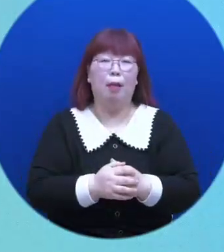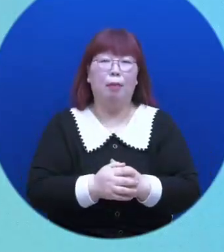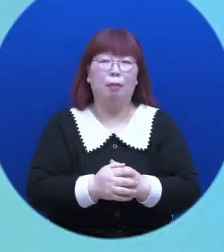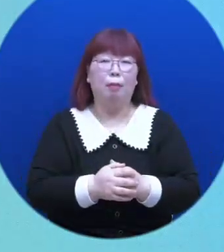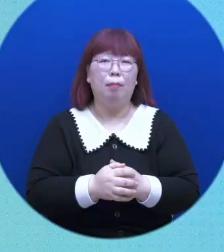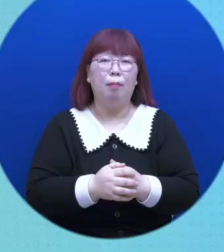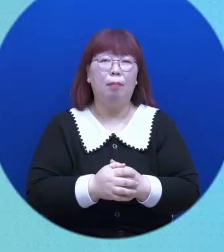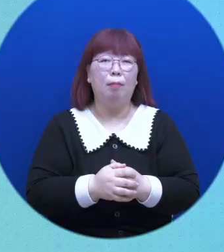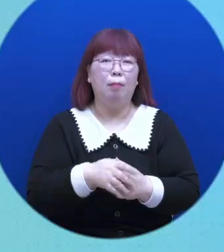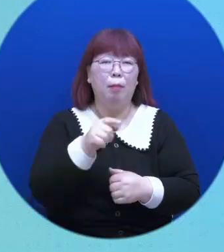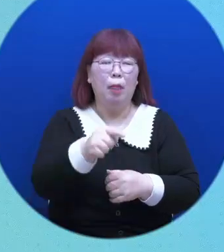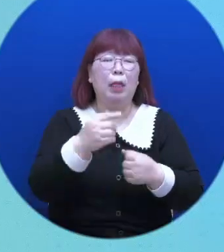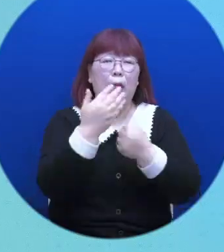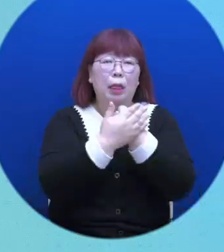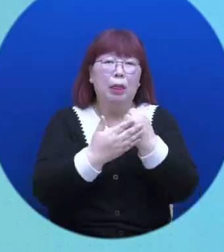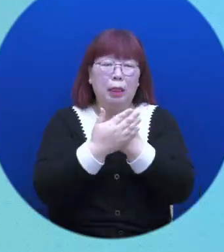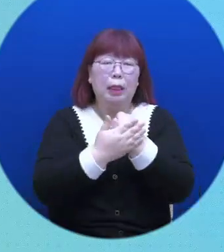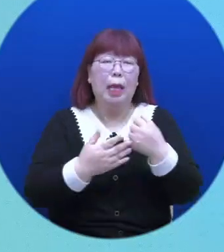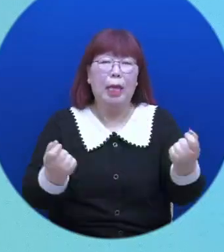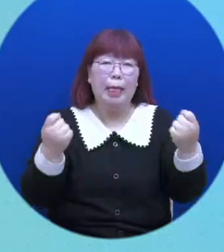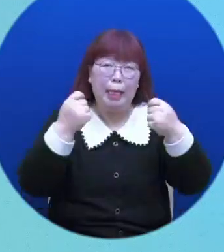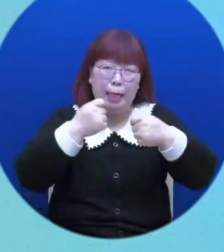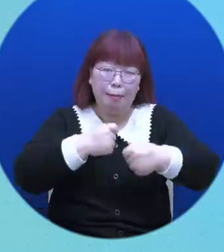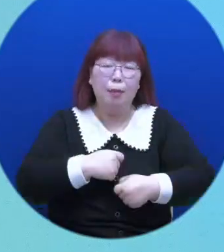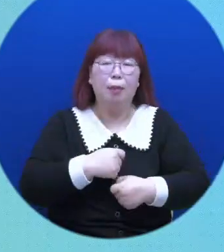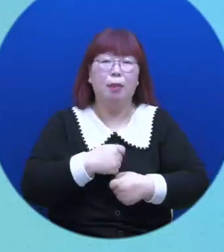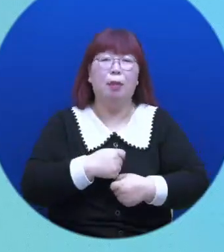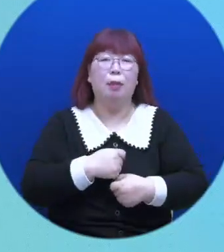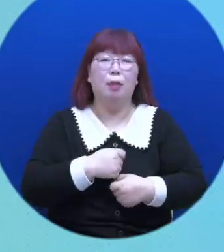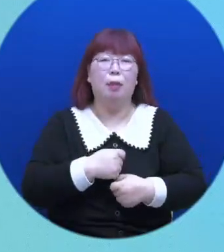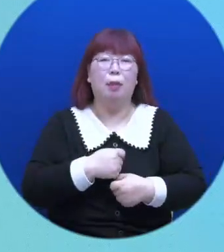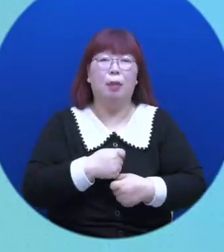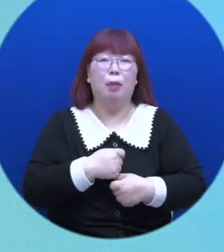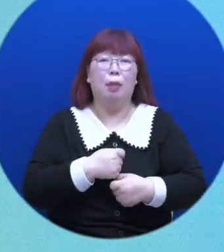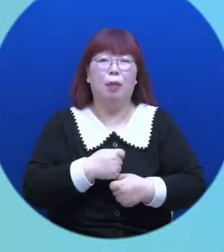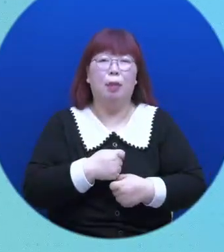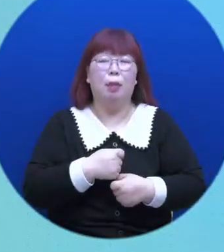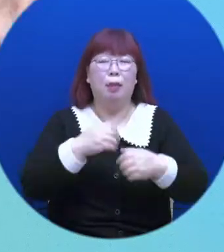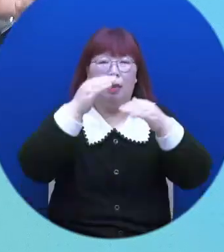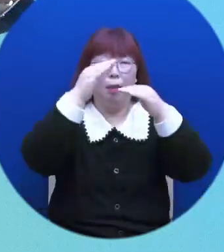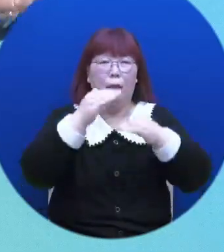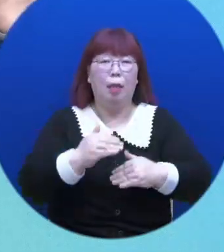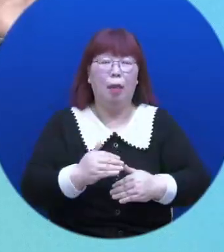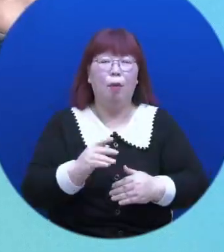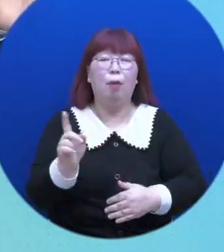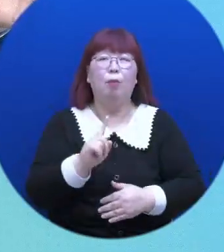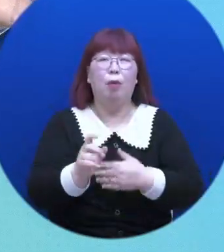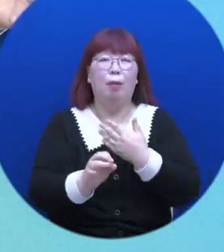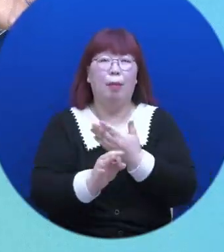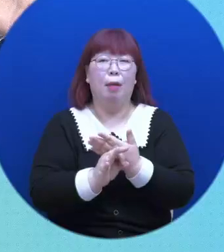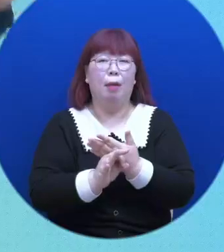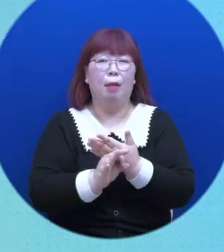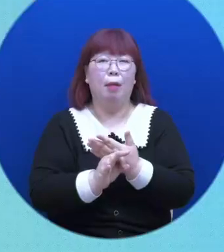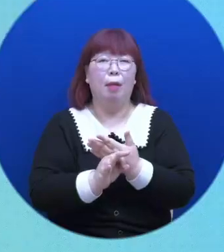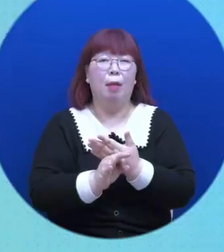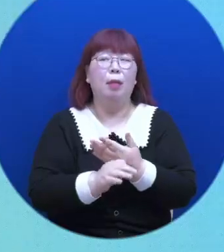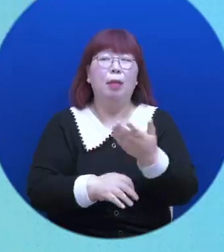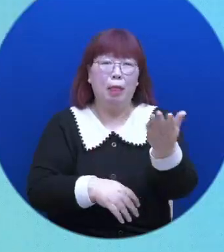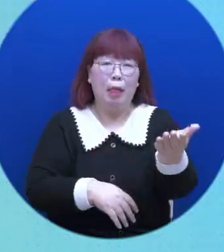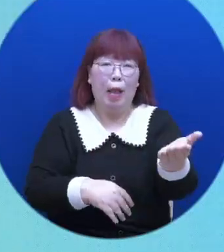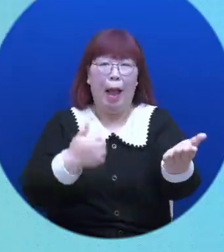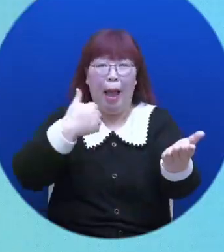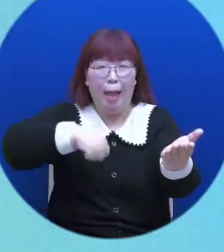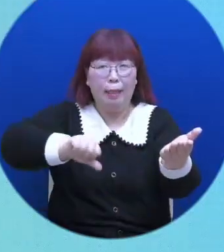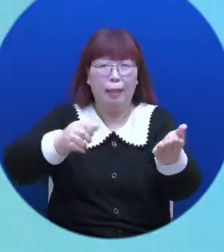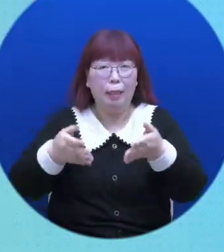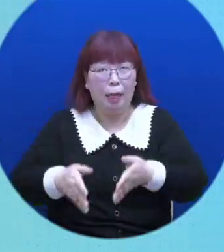이후에 그 은혜 입은 내 용을 이야기합니다. 내 용이 뭐예요? 내가